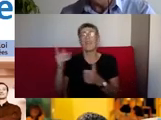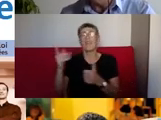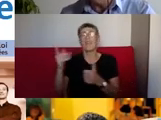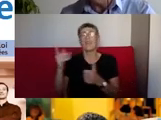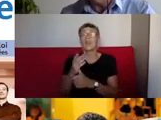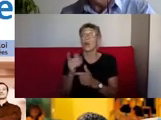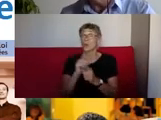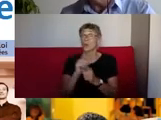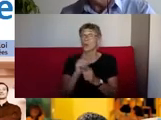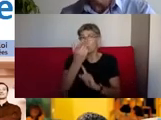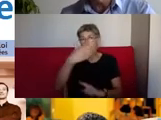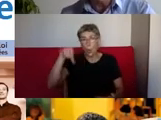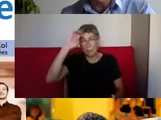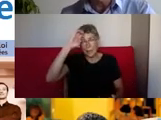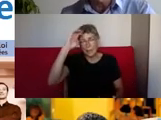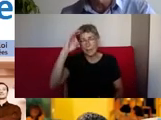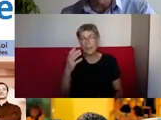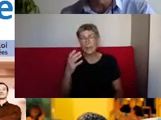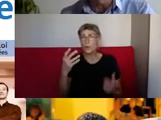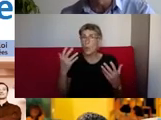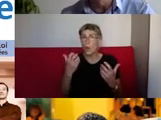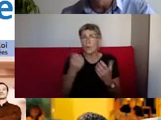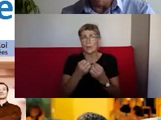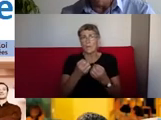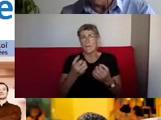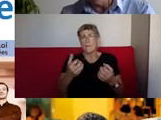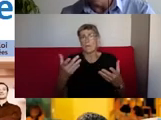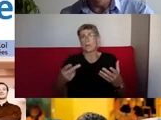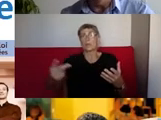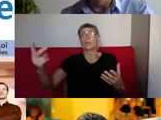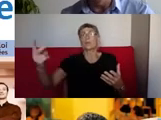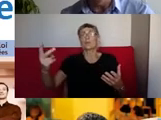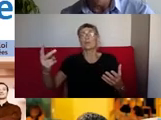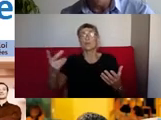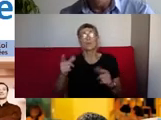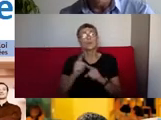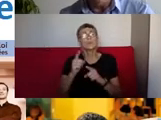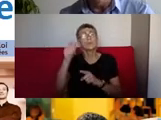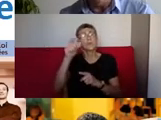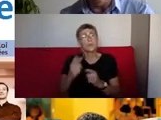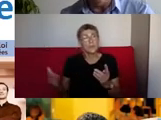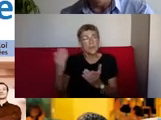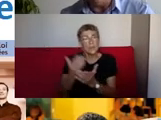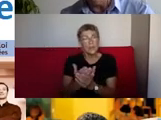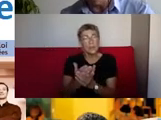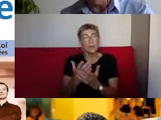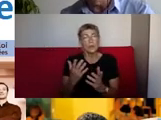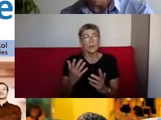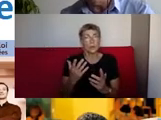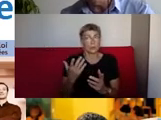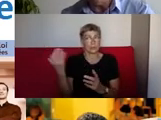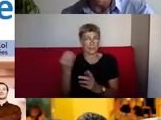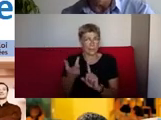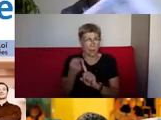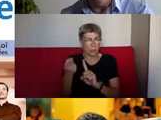européenne et on souhaiterait qu'elle se développe de plus en plus. On a entendu dans les différentes prises de parole que c'est très très important d'en parler